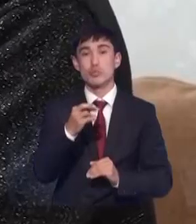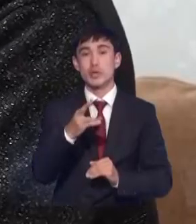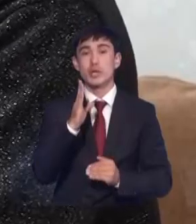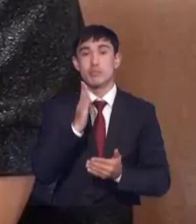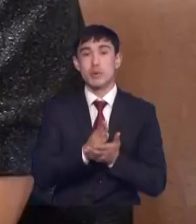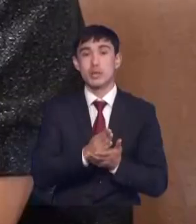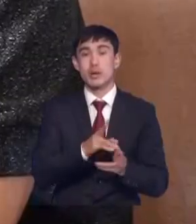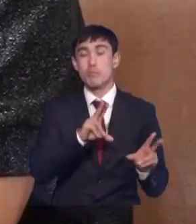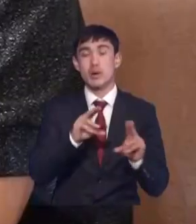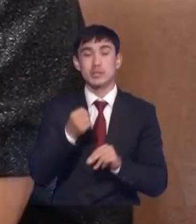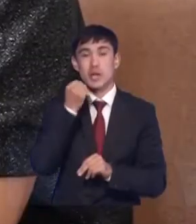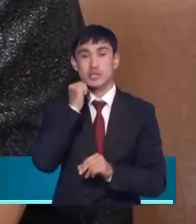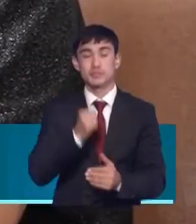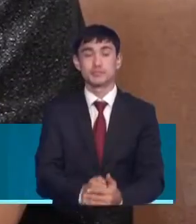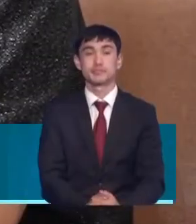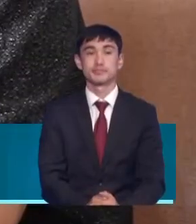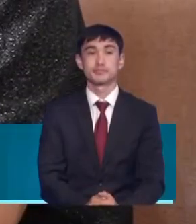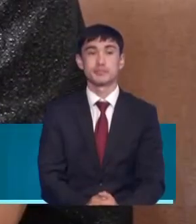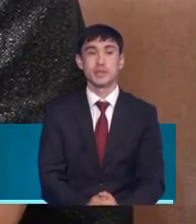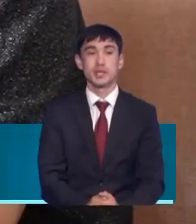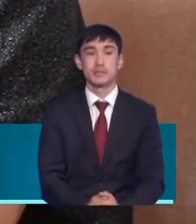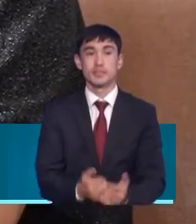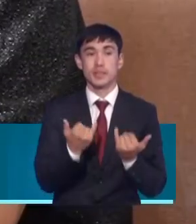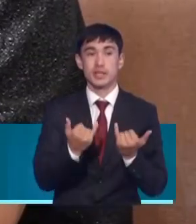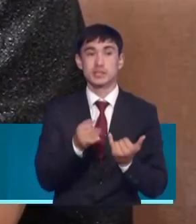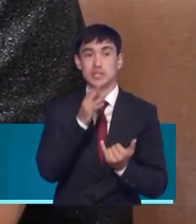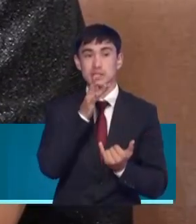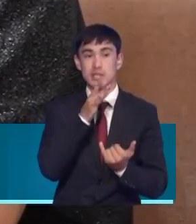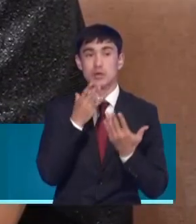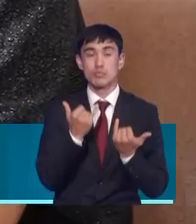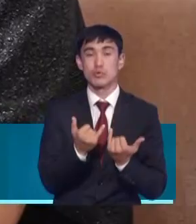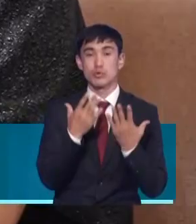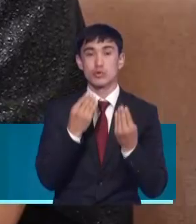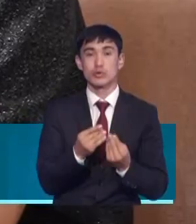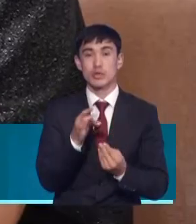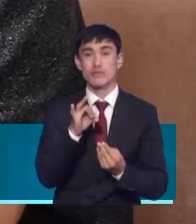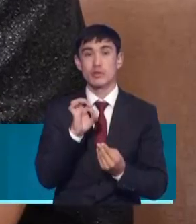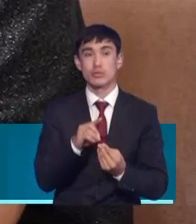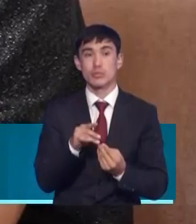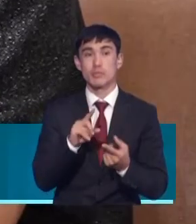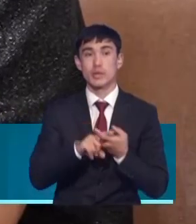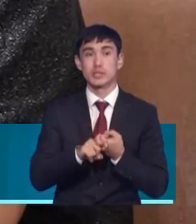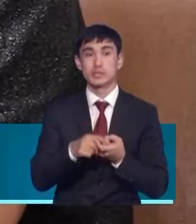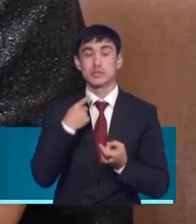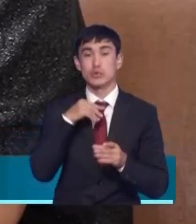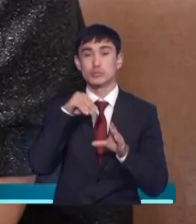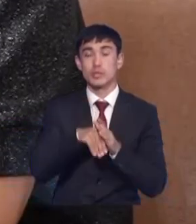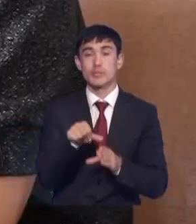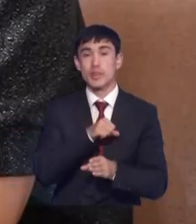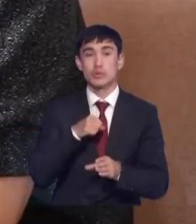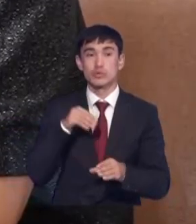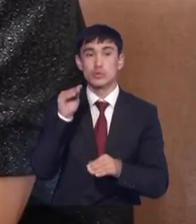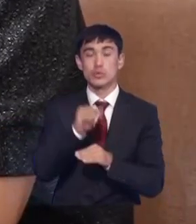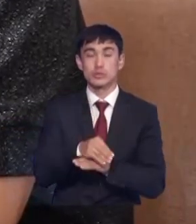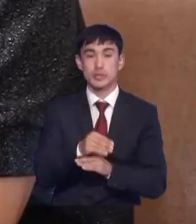әже. Қазіргі таңда бүгінгі күнді реформға байланысты дауыс беріп, өзінің үлесін